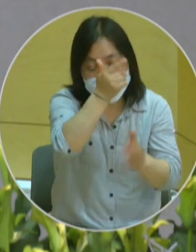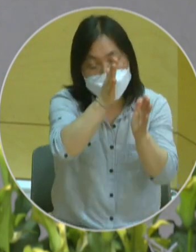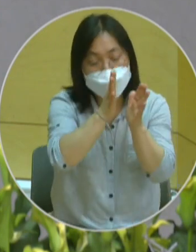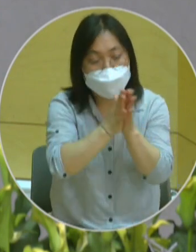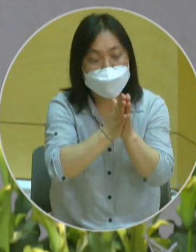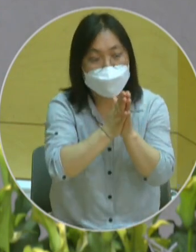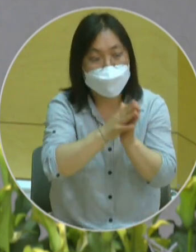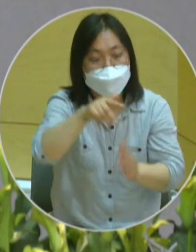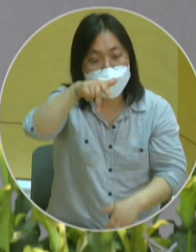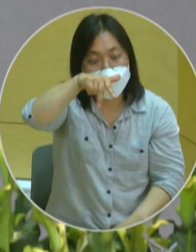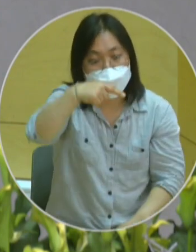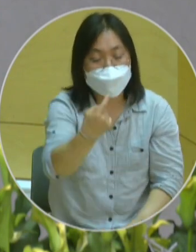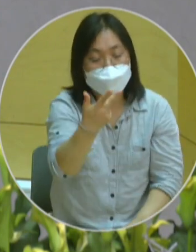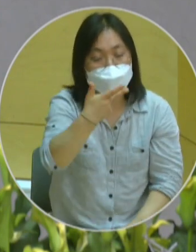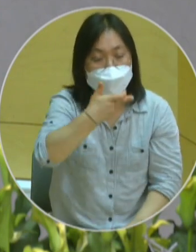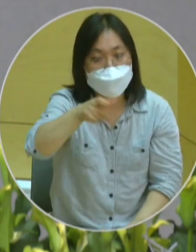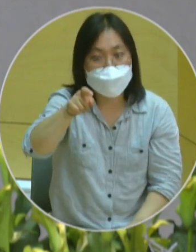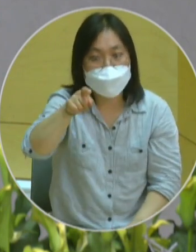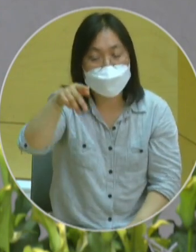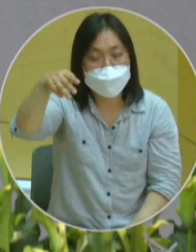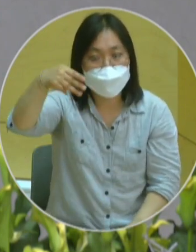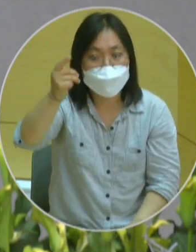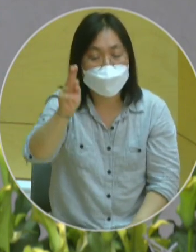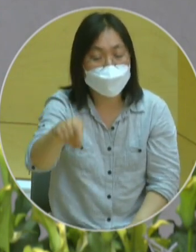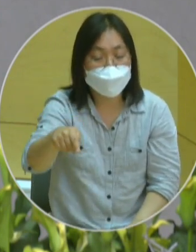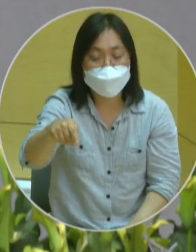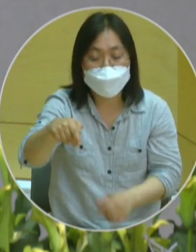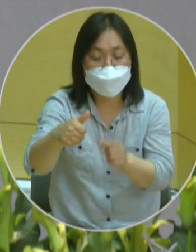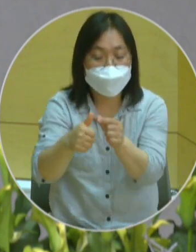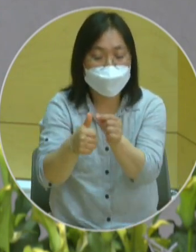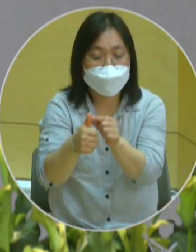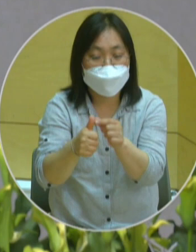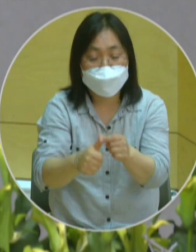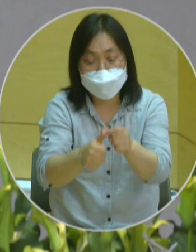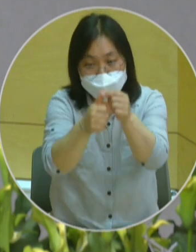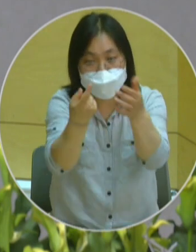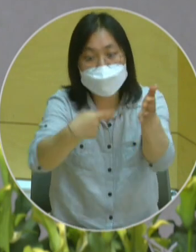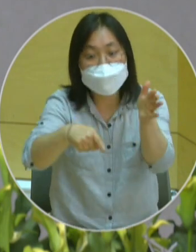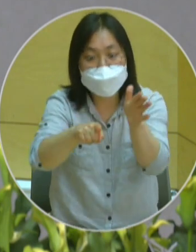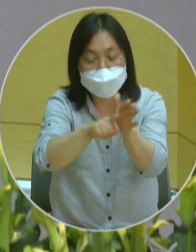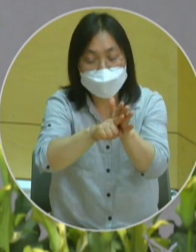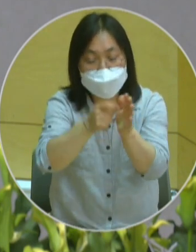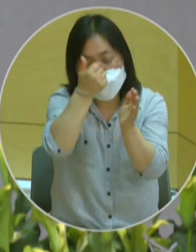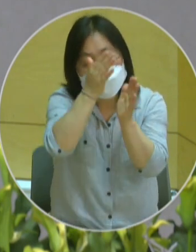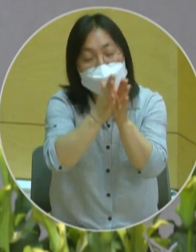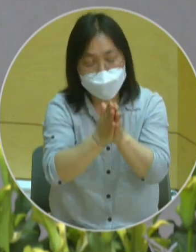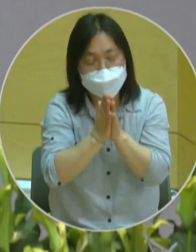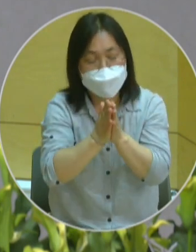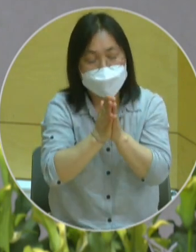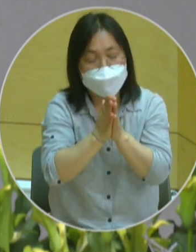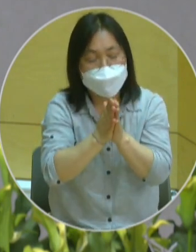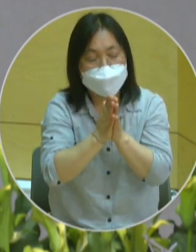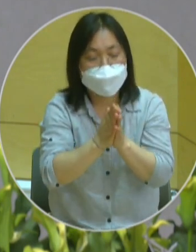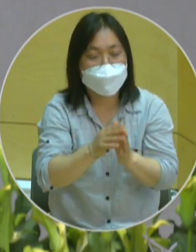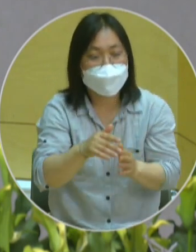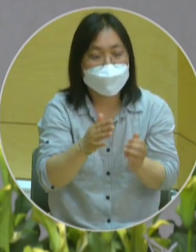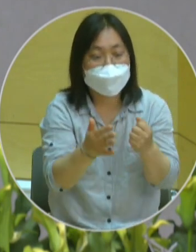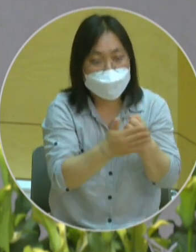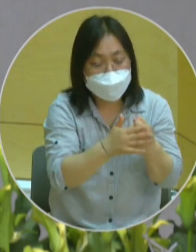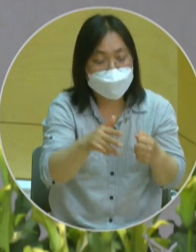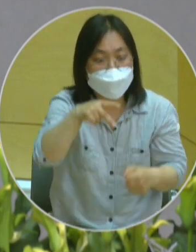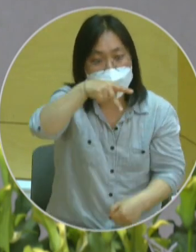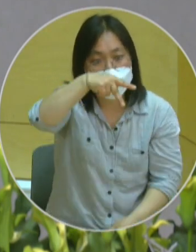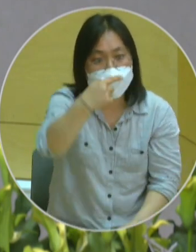사실 조카 롯에게 있었습니다. 롯을 구원하기 위한 것이 아브라함의 기도였기 때문에 그것 때문에 소돔과